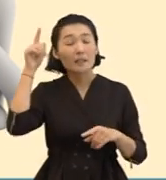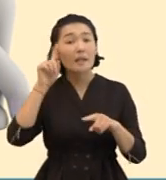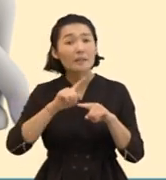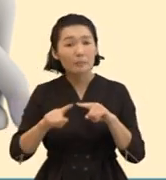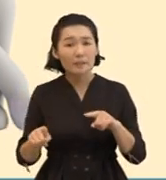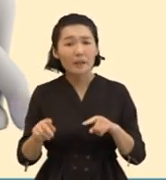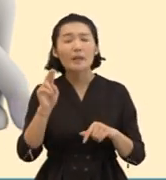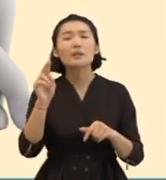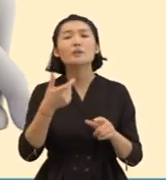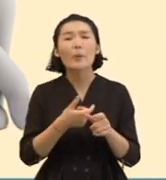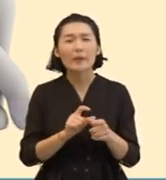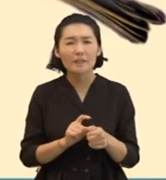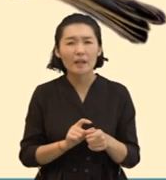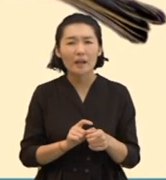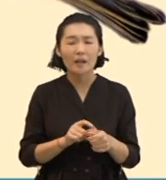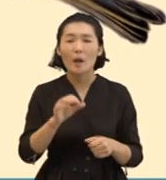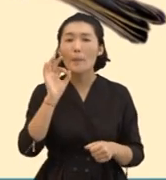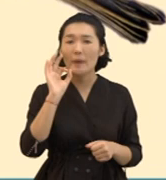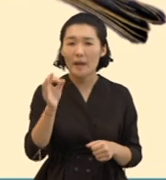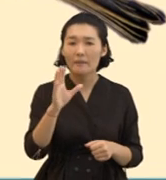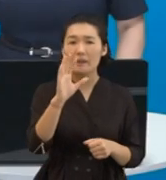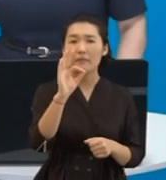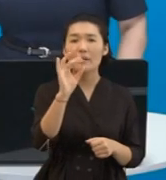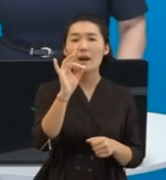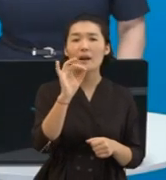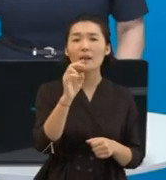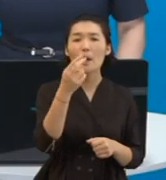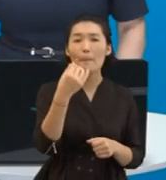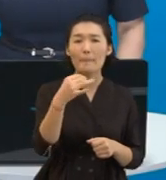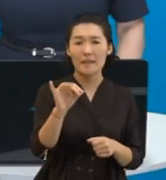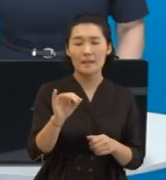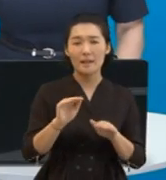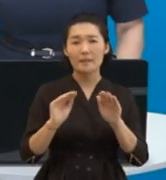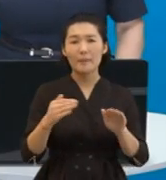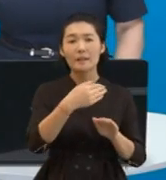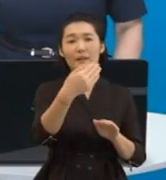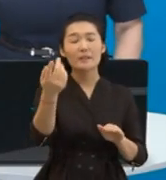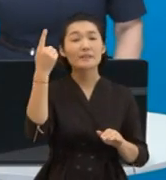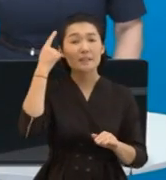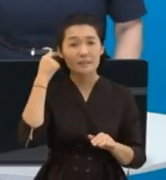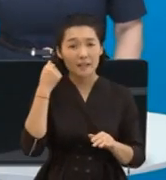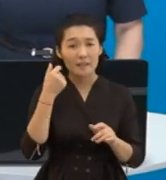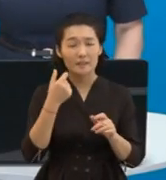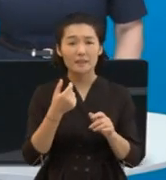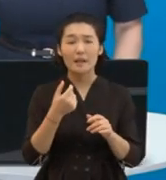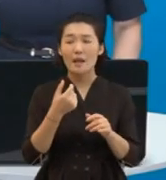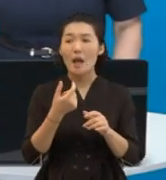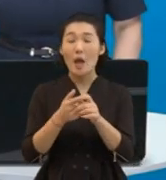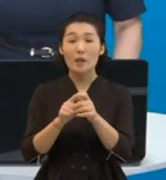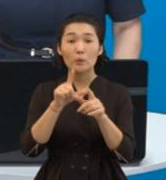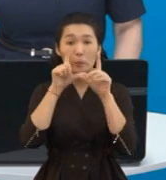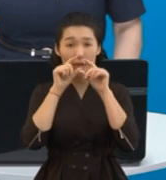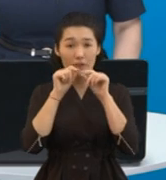это конечно же воробей ребята вы все знакомы с этой птичкой конечно мы